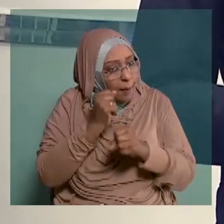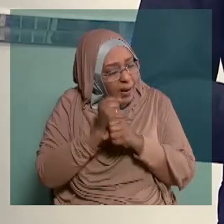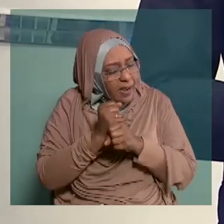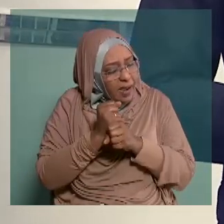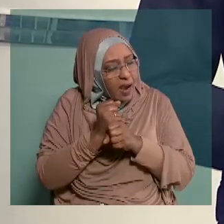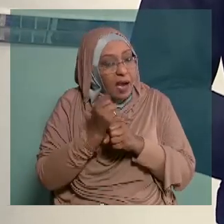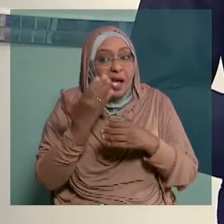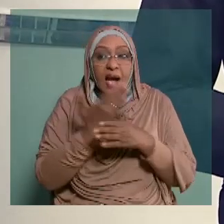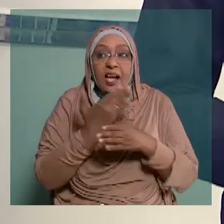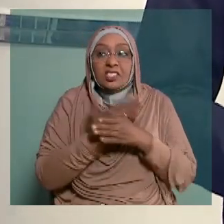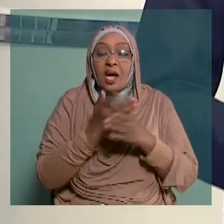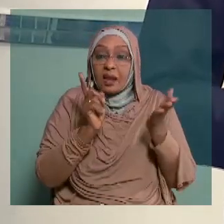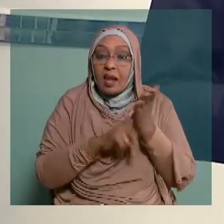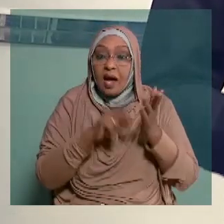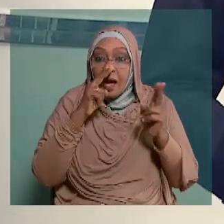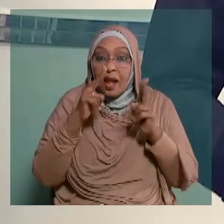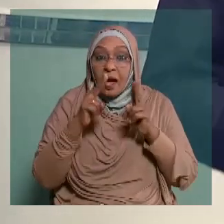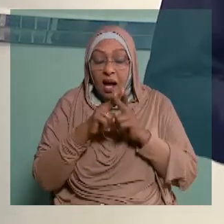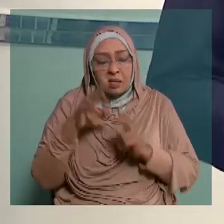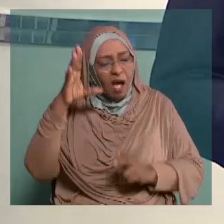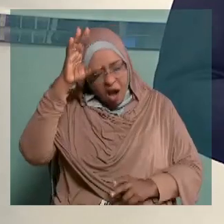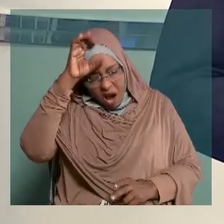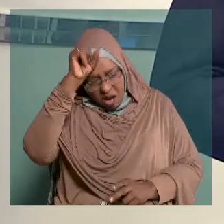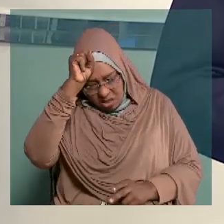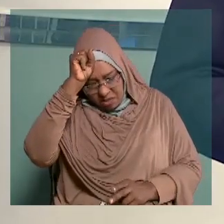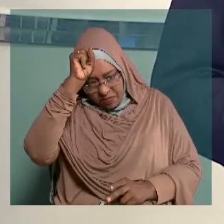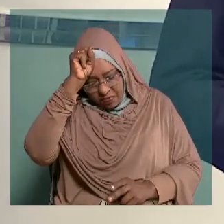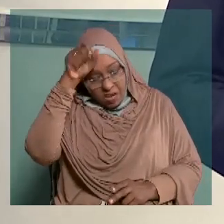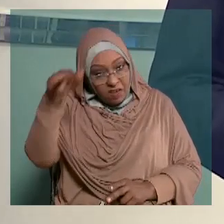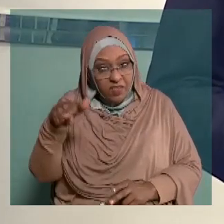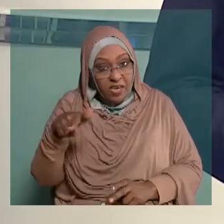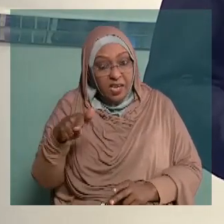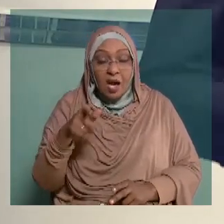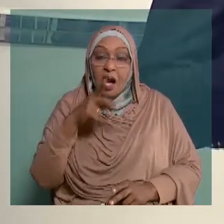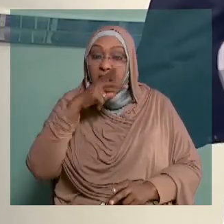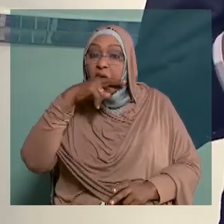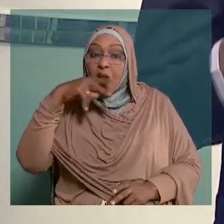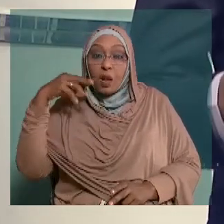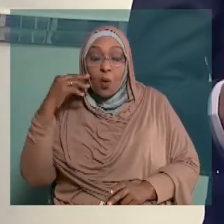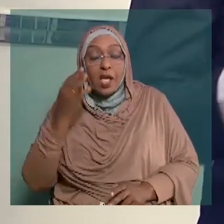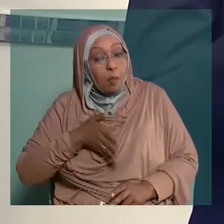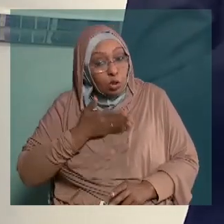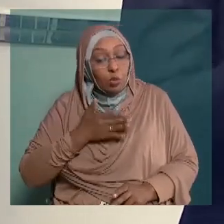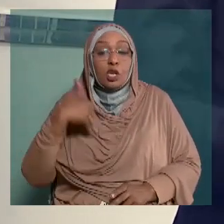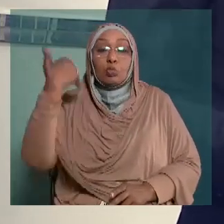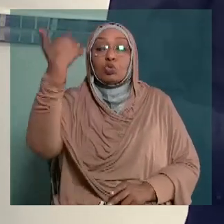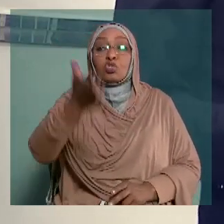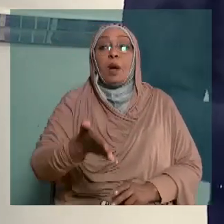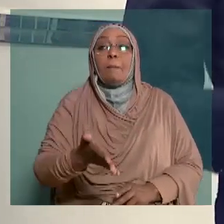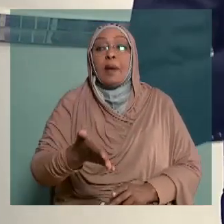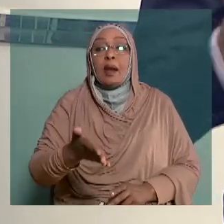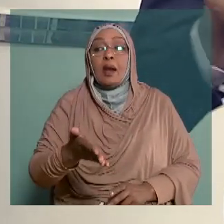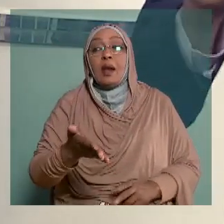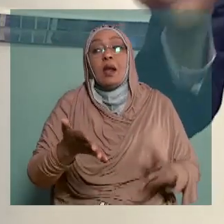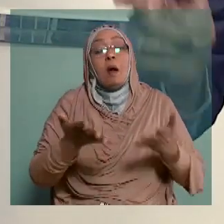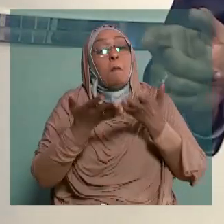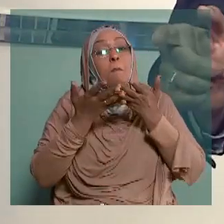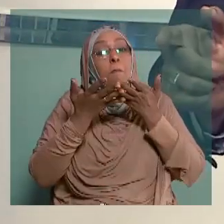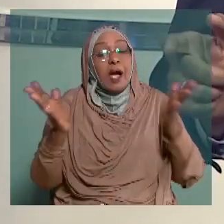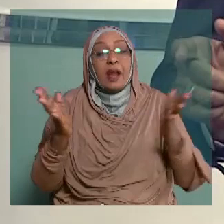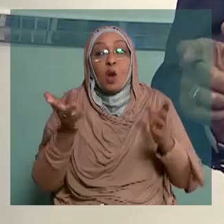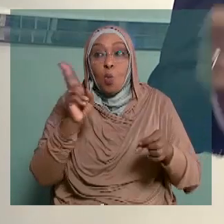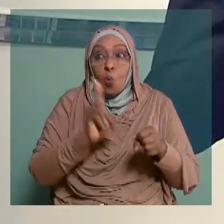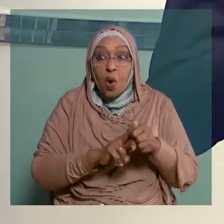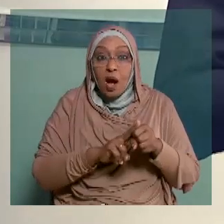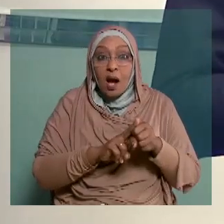تنجبها حلقات عصف ذهني يبدأ باستنباط الرواية المطلوبة لمستقبل باهر، ثم ترسيم